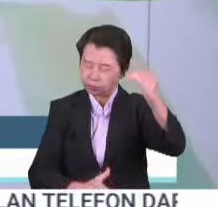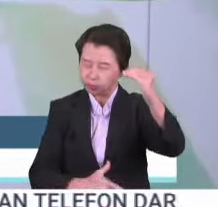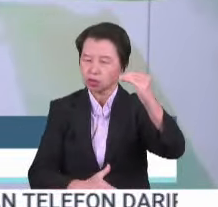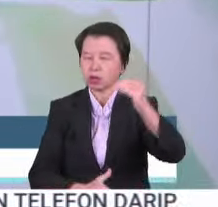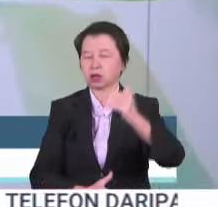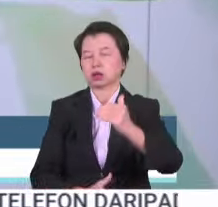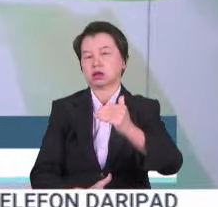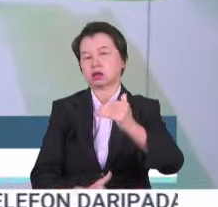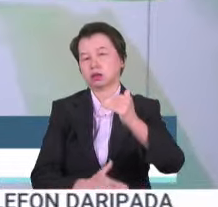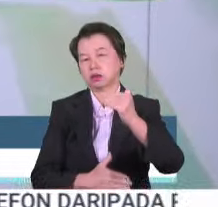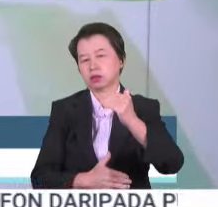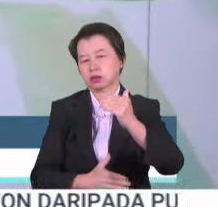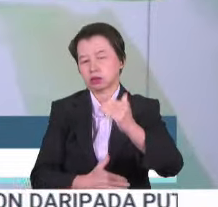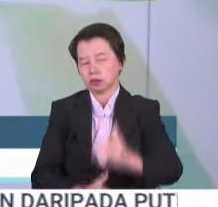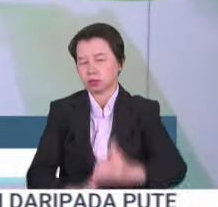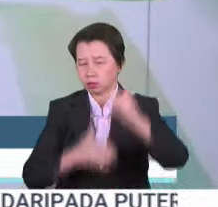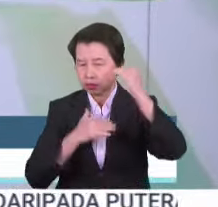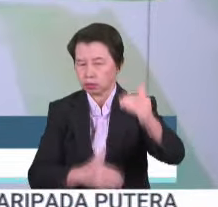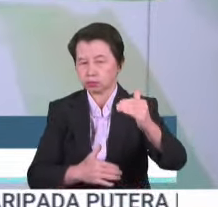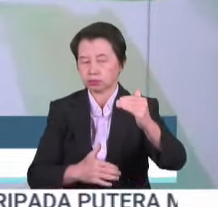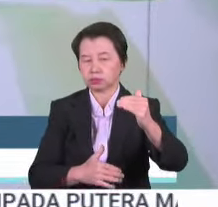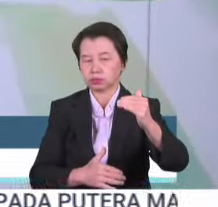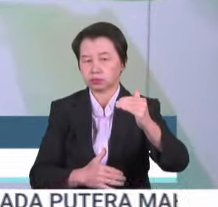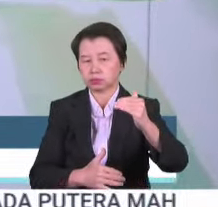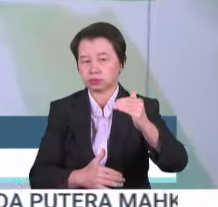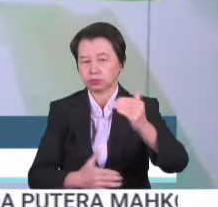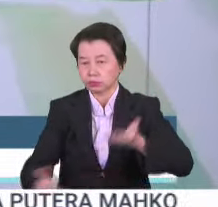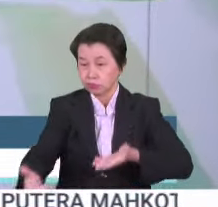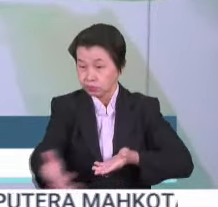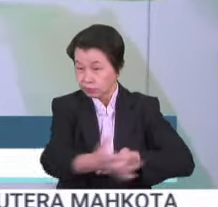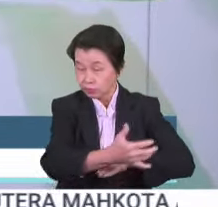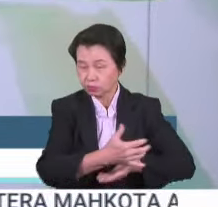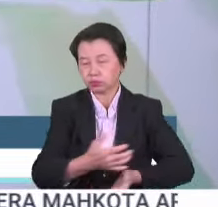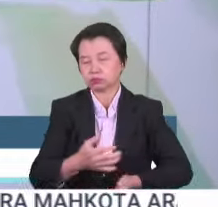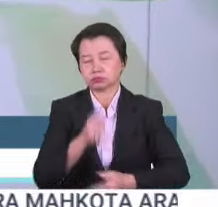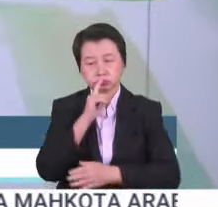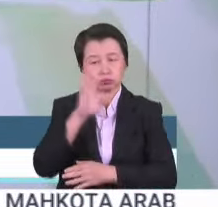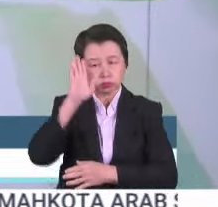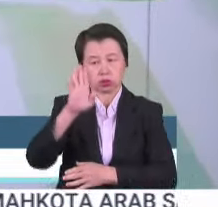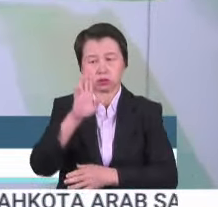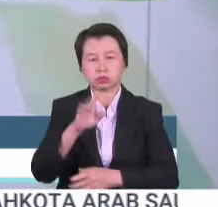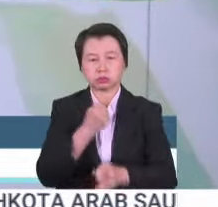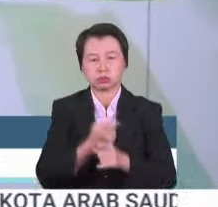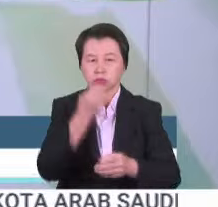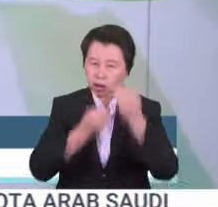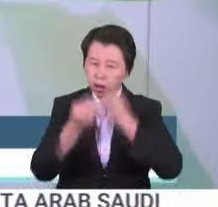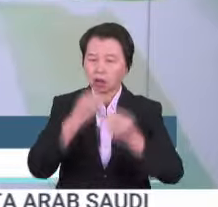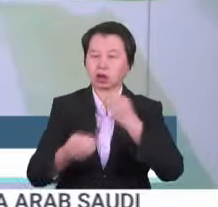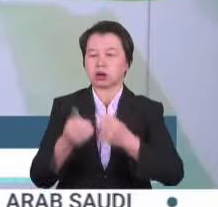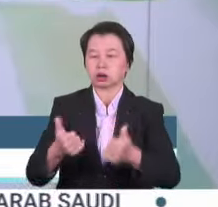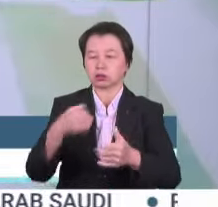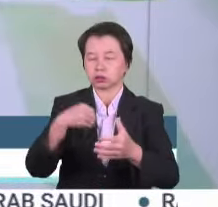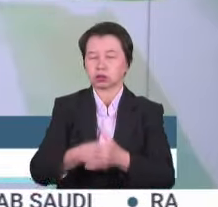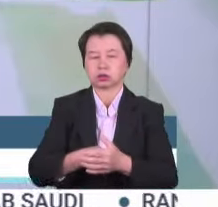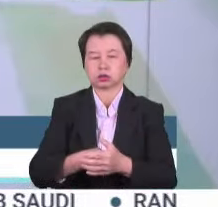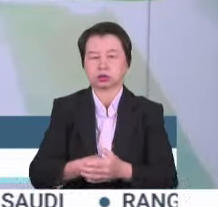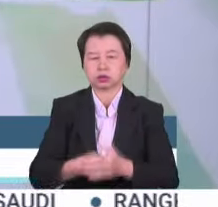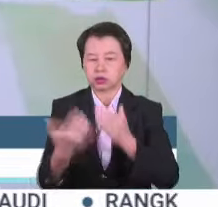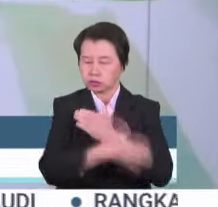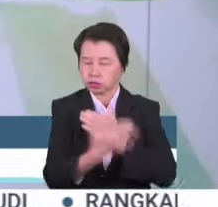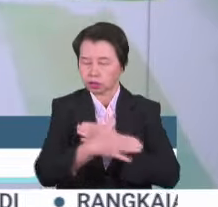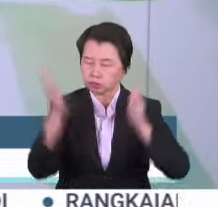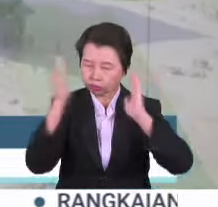maksimum ke tahap yang akan memberi jaminan kepada keterjaminan makanan dalam konteks